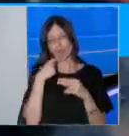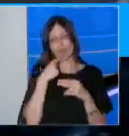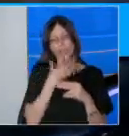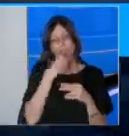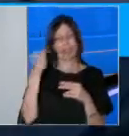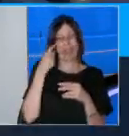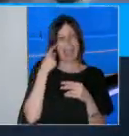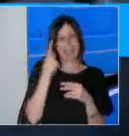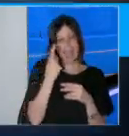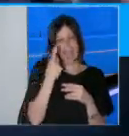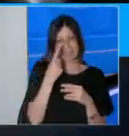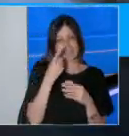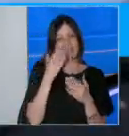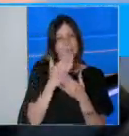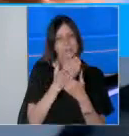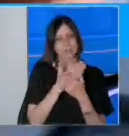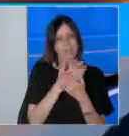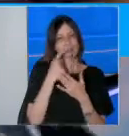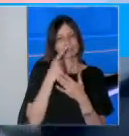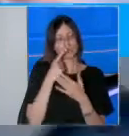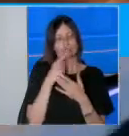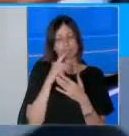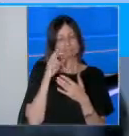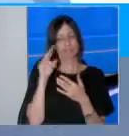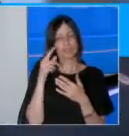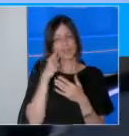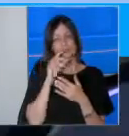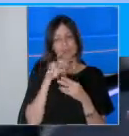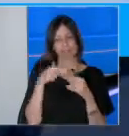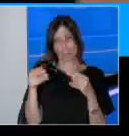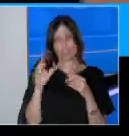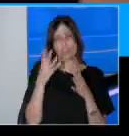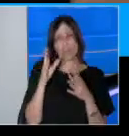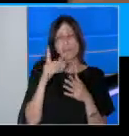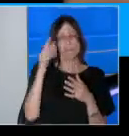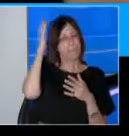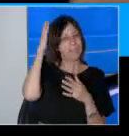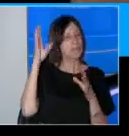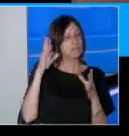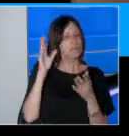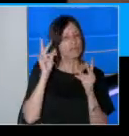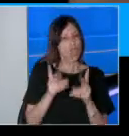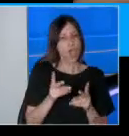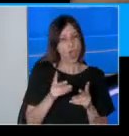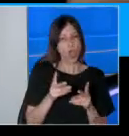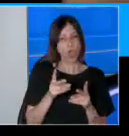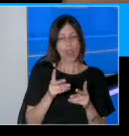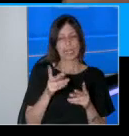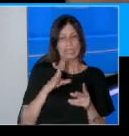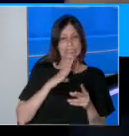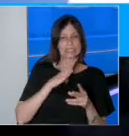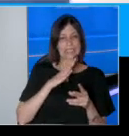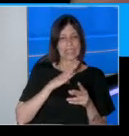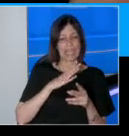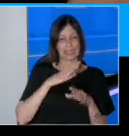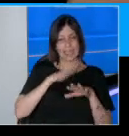עין אחת, בתנאי שהוא יוציא שני עיניו לשכן. מה שבנט עושה כרגע, שהוא מסוגל להמר על הקריירה הפוליטית שלו,